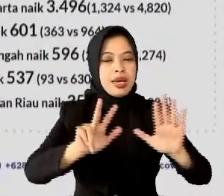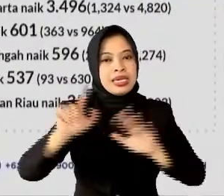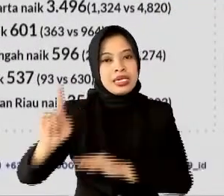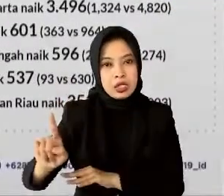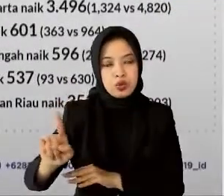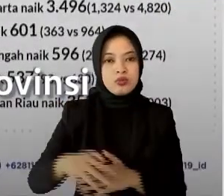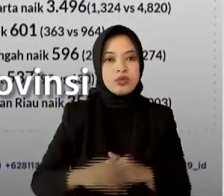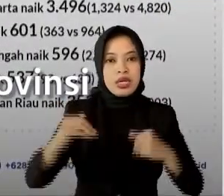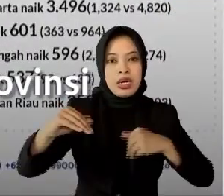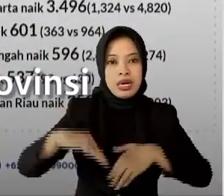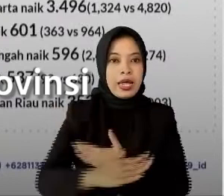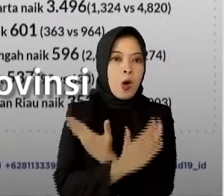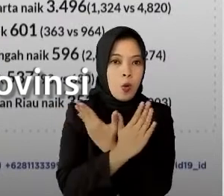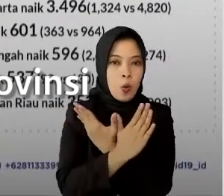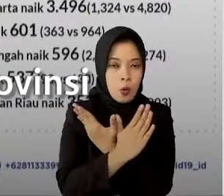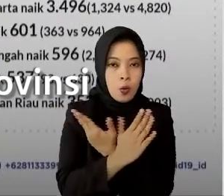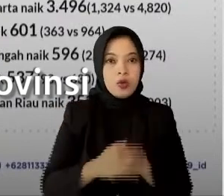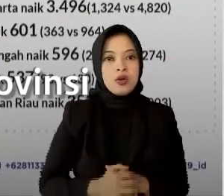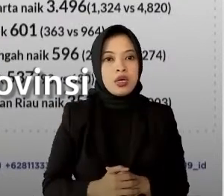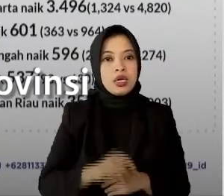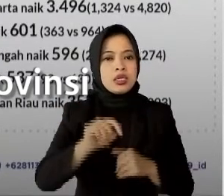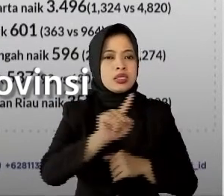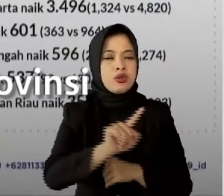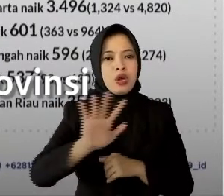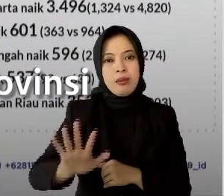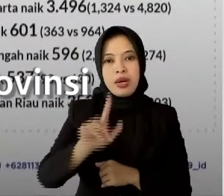1181 Riau naik 1500